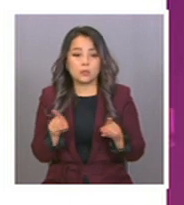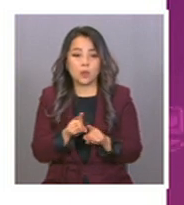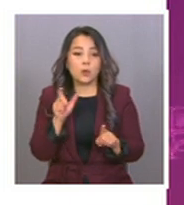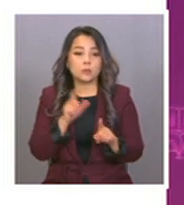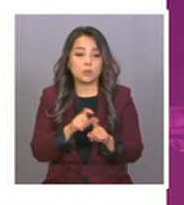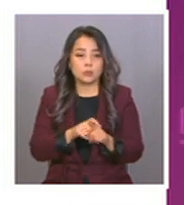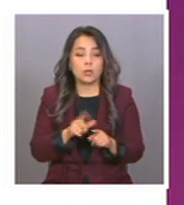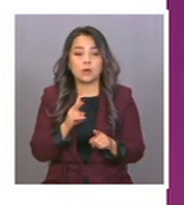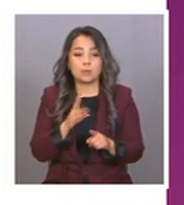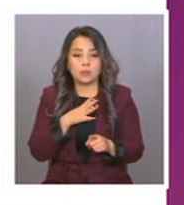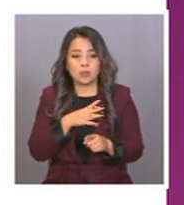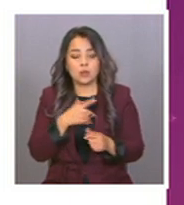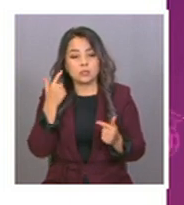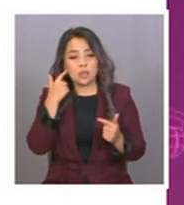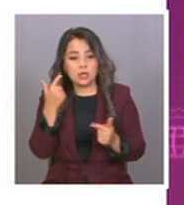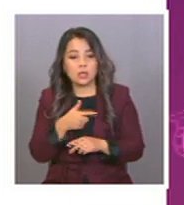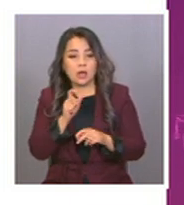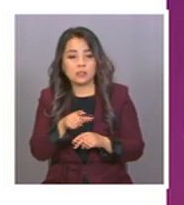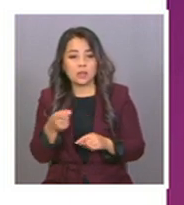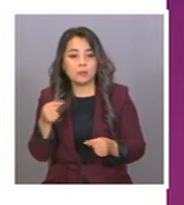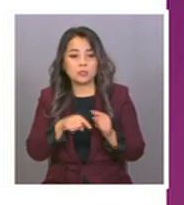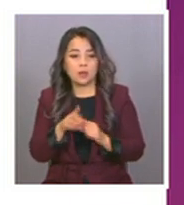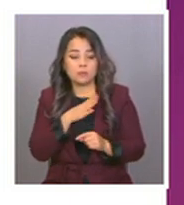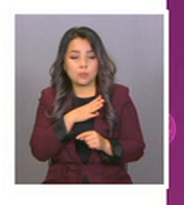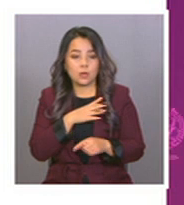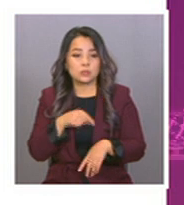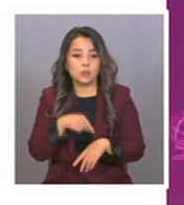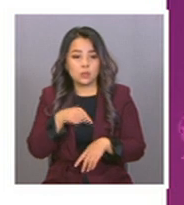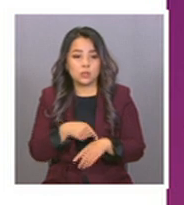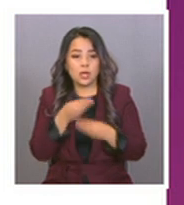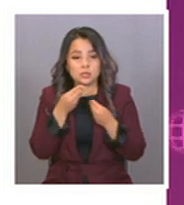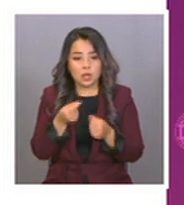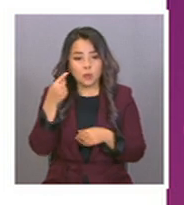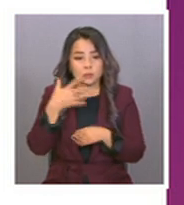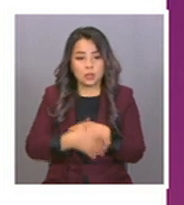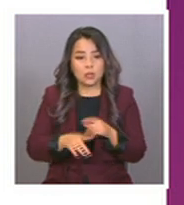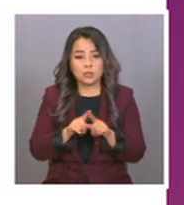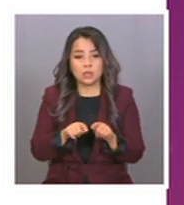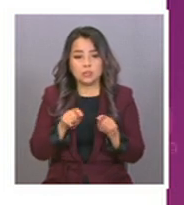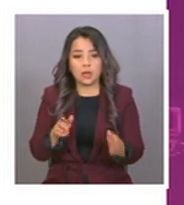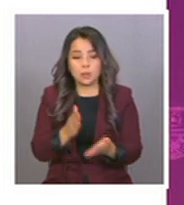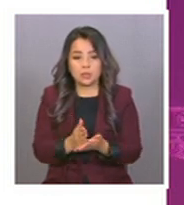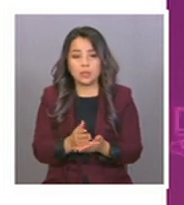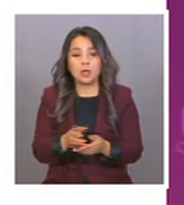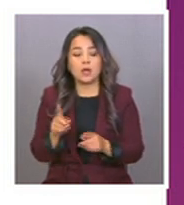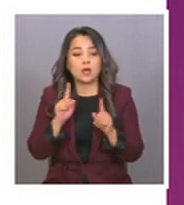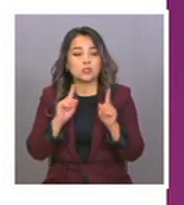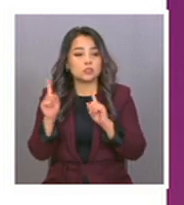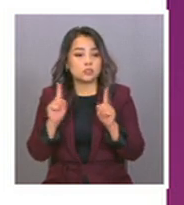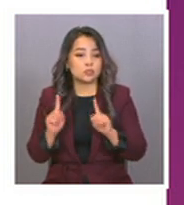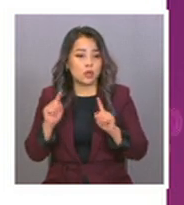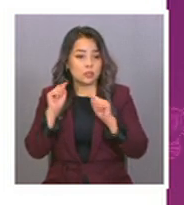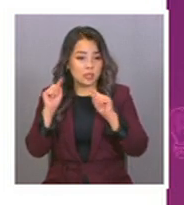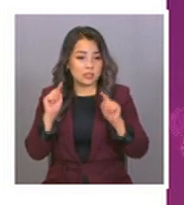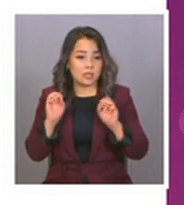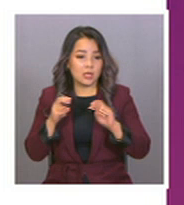қадырын түсінсін, сөздің адам жанына әсерін ұғынсын деген ой тастады. Жыпырлаған жұлдызан, жарты